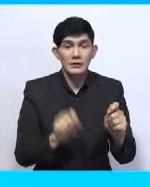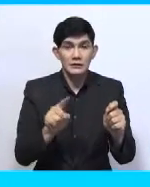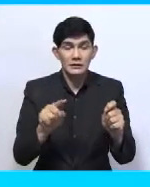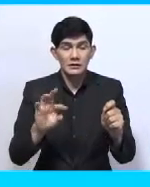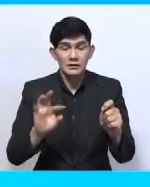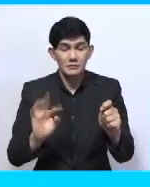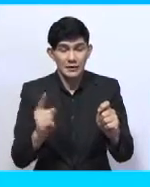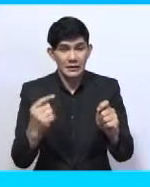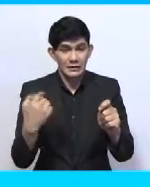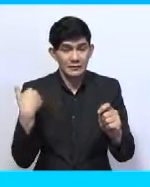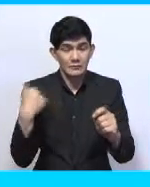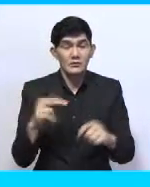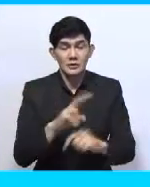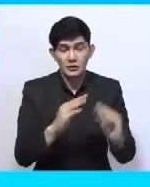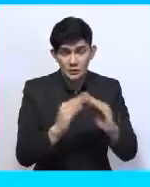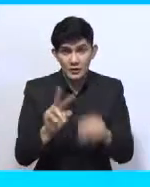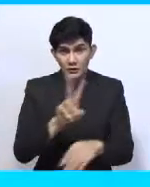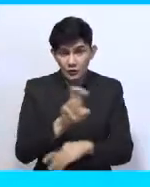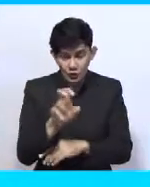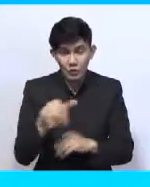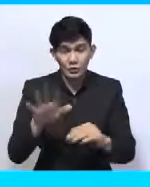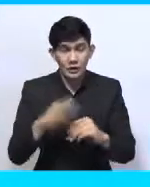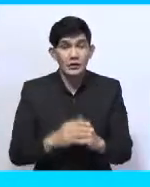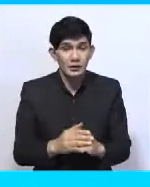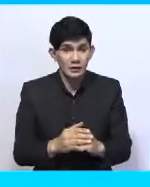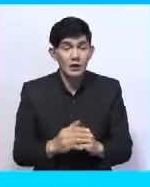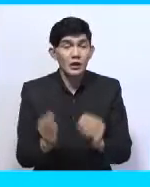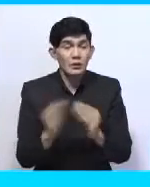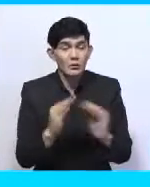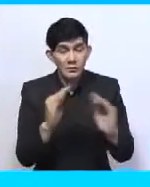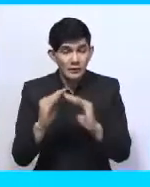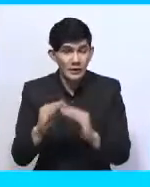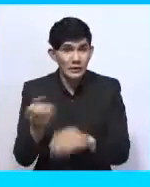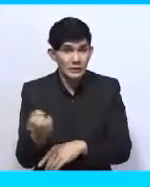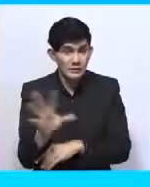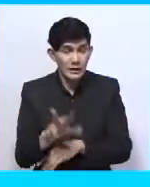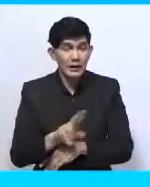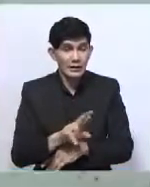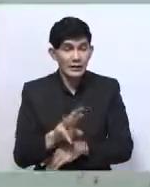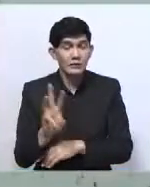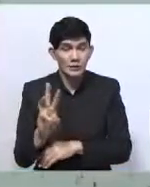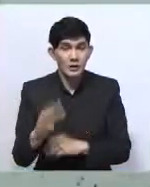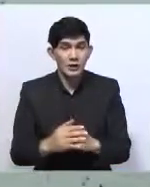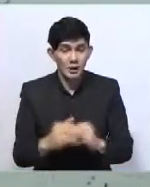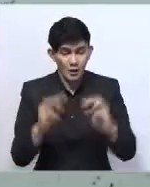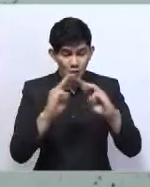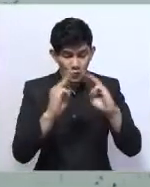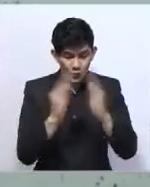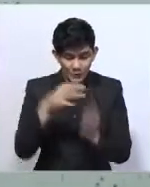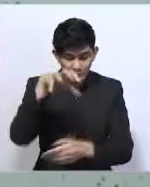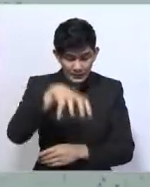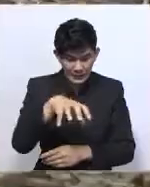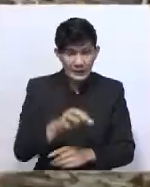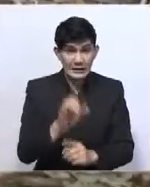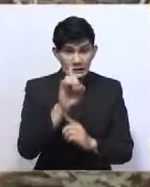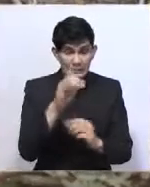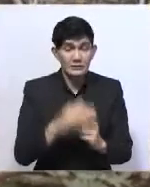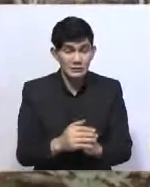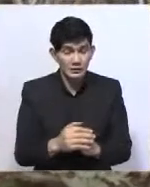หม่272หลังคาเรือนอำเภอรัตนวาปีรวม15หลังคาเรือนวัด1แห่งค่ะอำเภอท่าบ่อจำนว